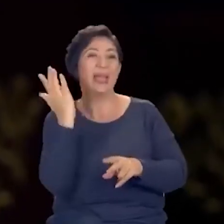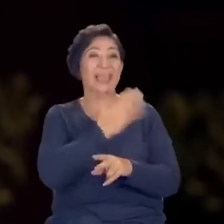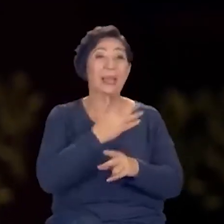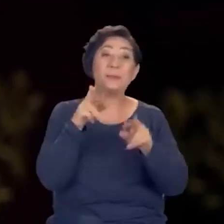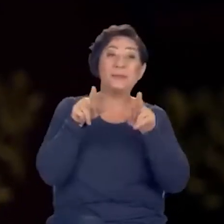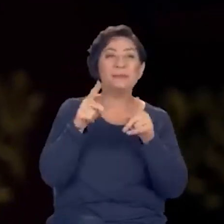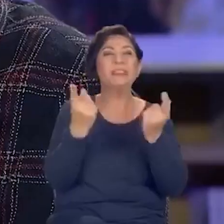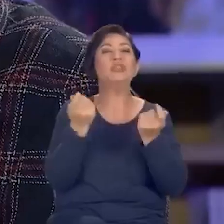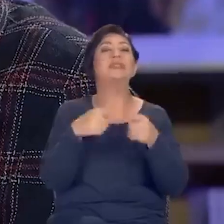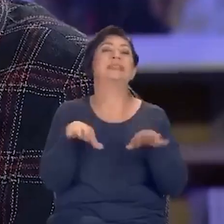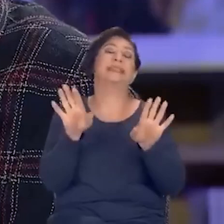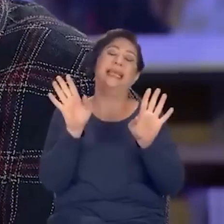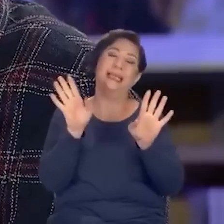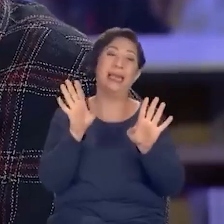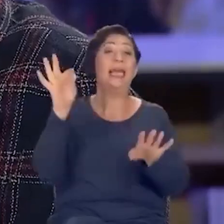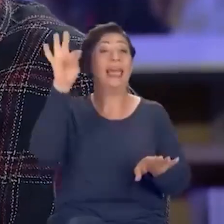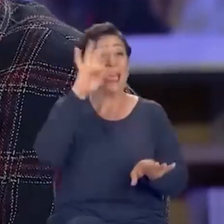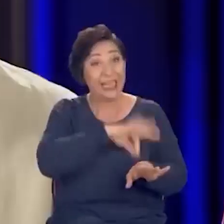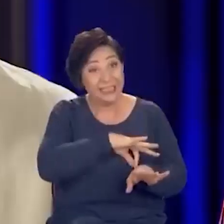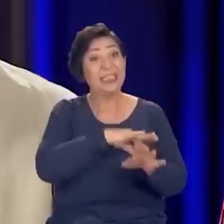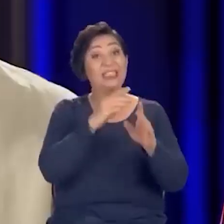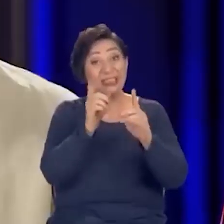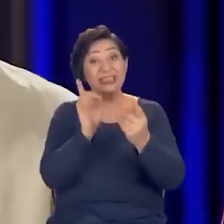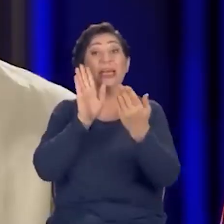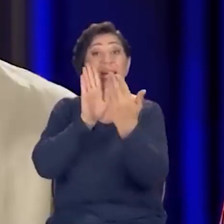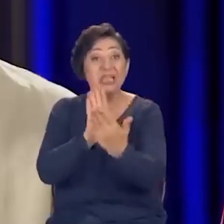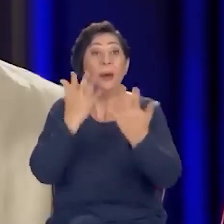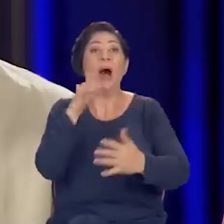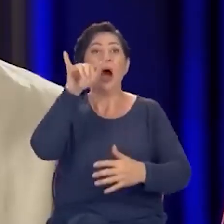bir iş değil bu aslında. Kazancın karşılığında